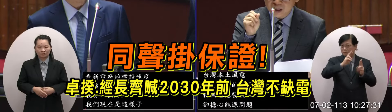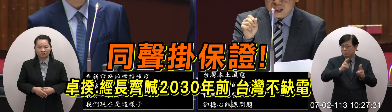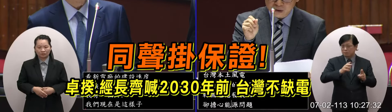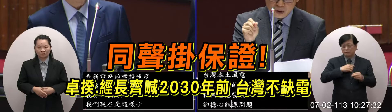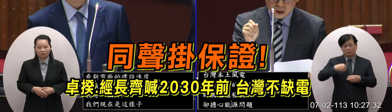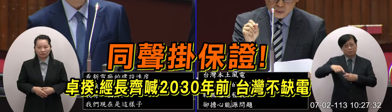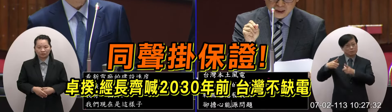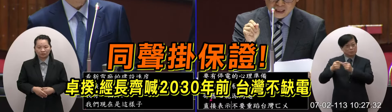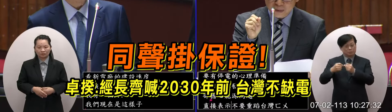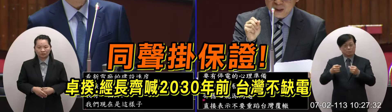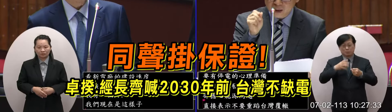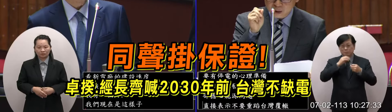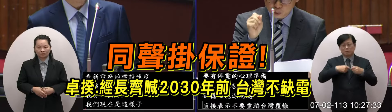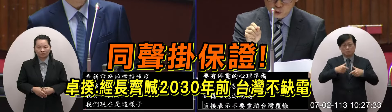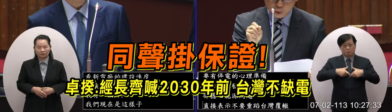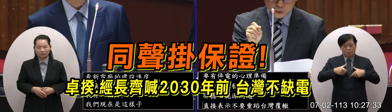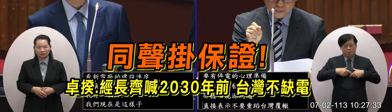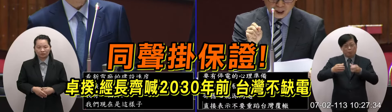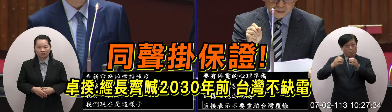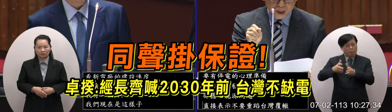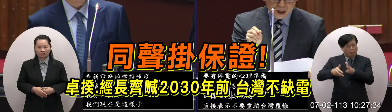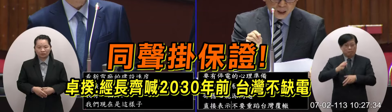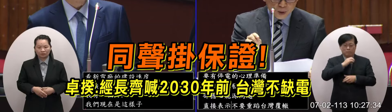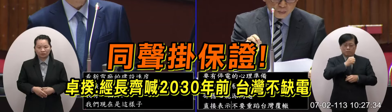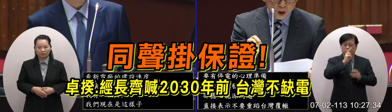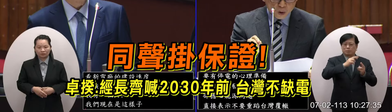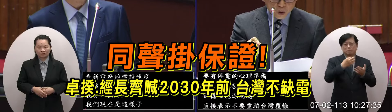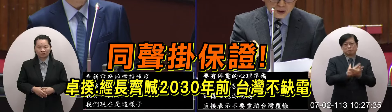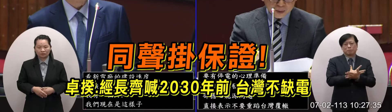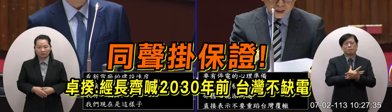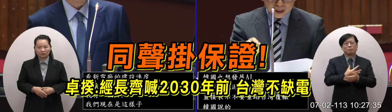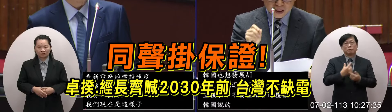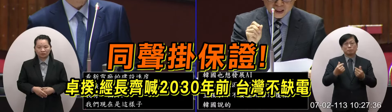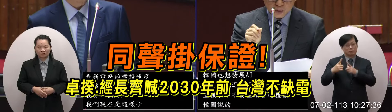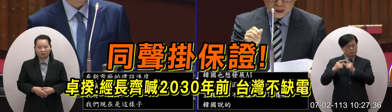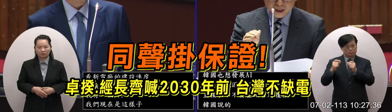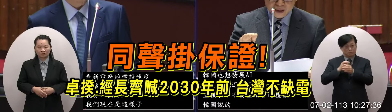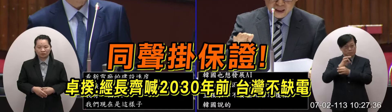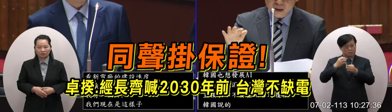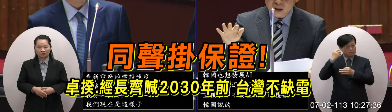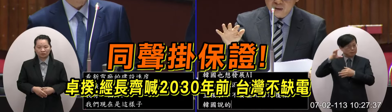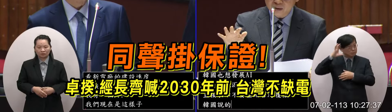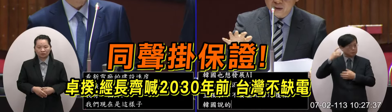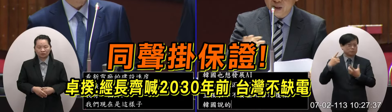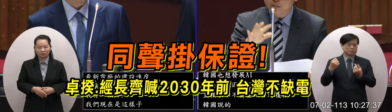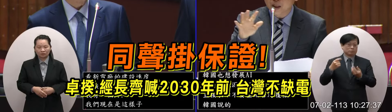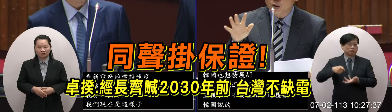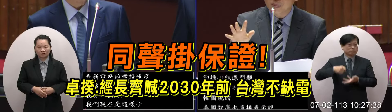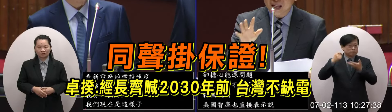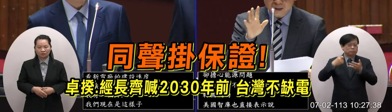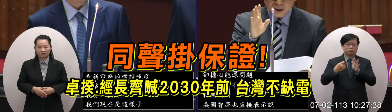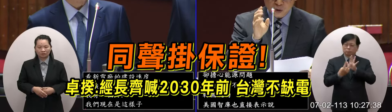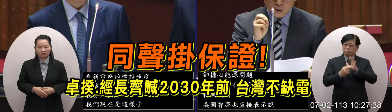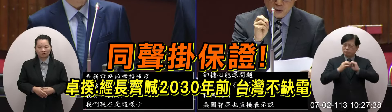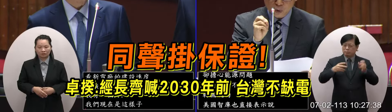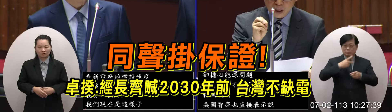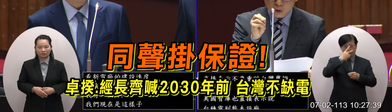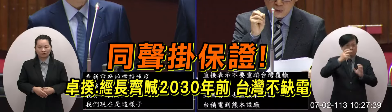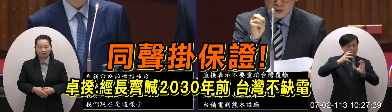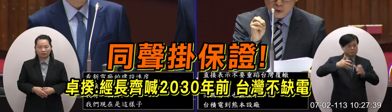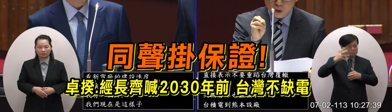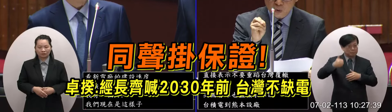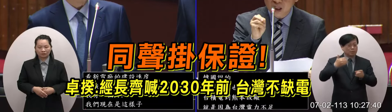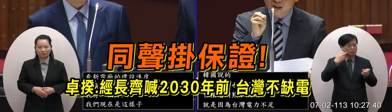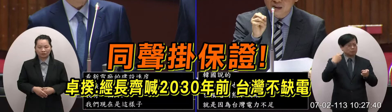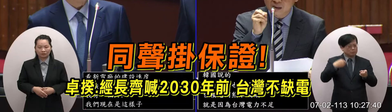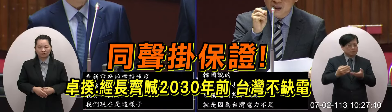熊本设厂，就是因为台湾电力不足。哦、那么包括日本经济新闻也直接点名我们赖清德总统，就说